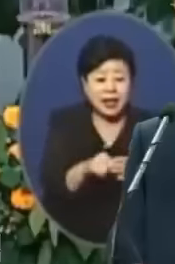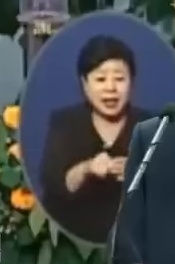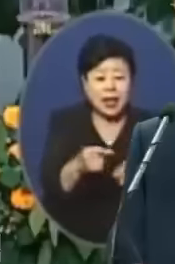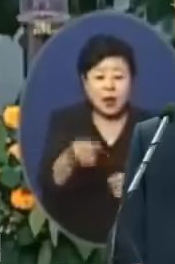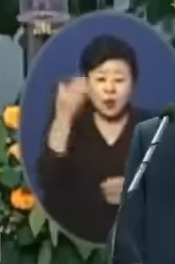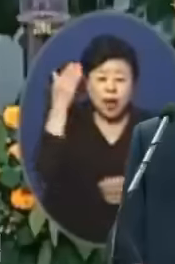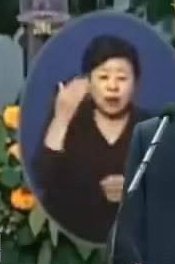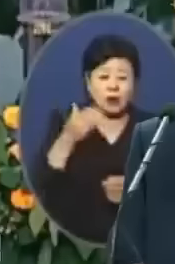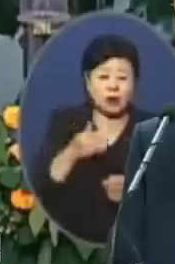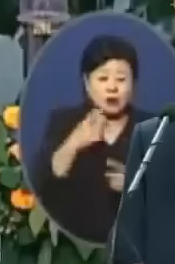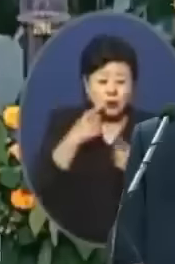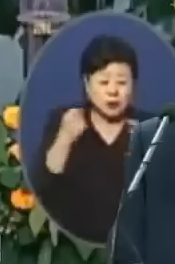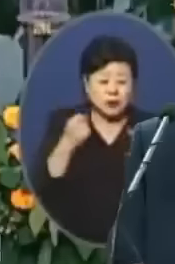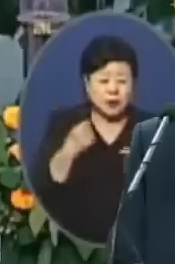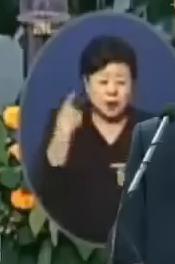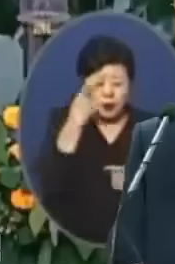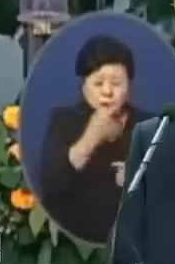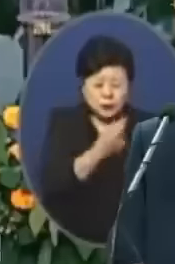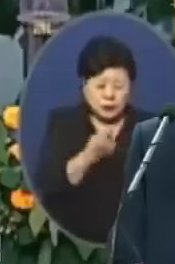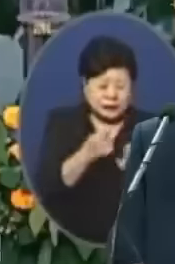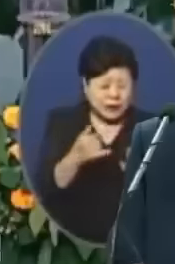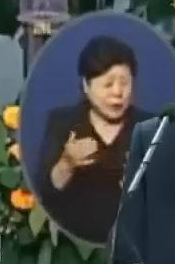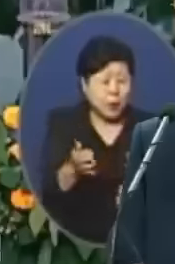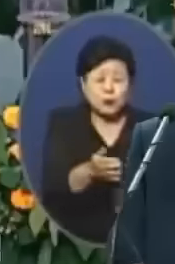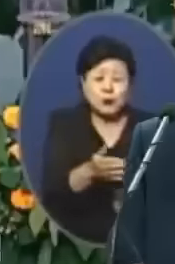과거의 조용기와 꼭 닮은 사람이